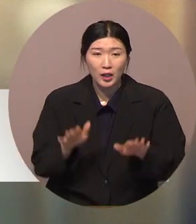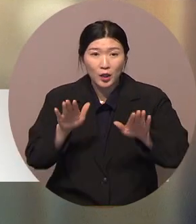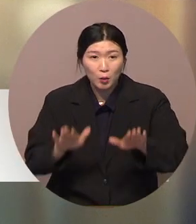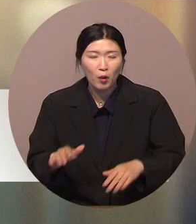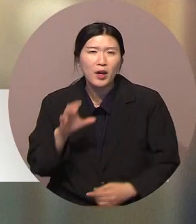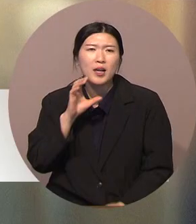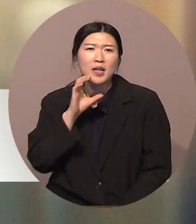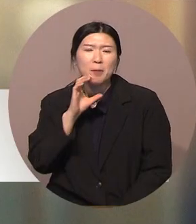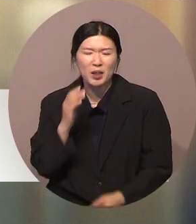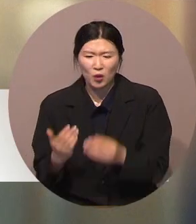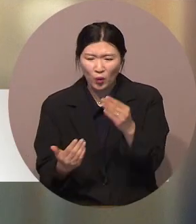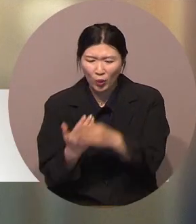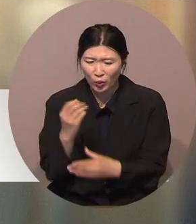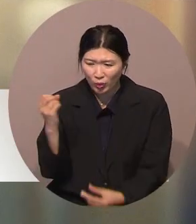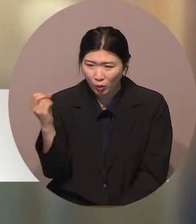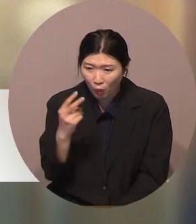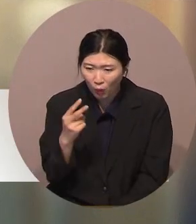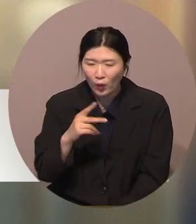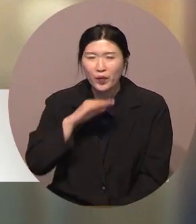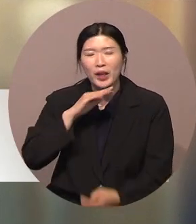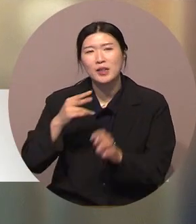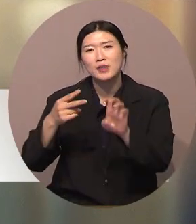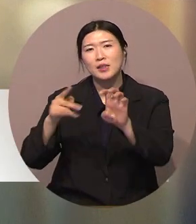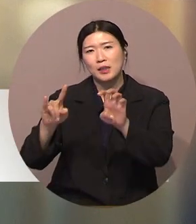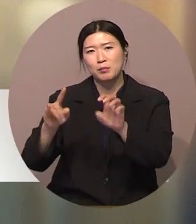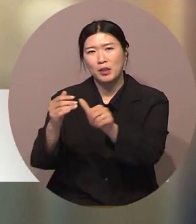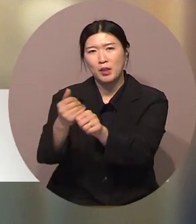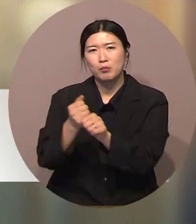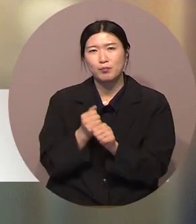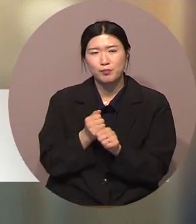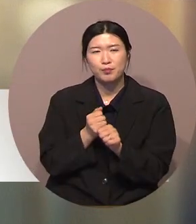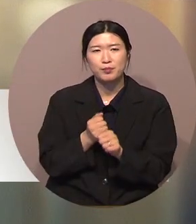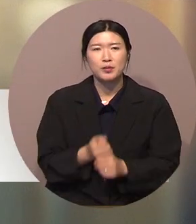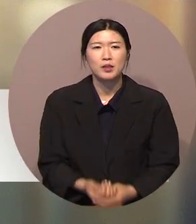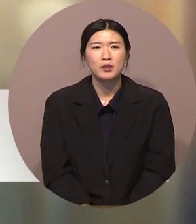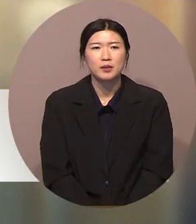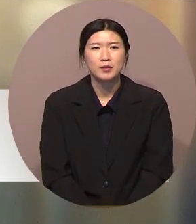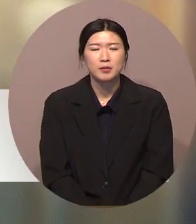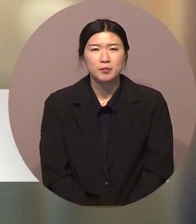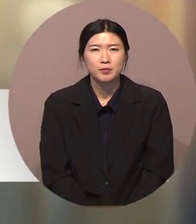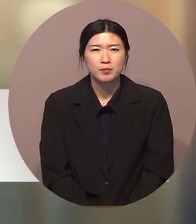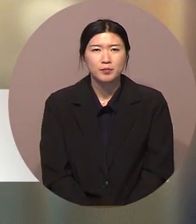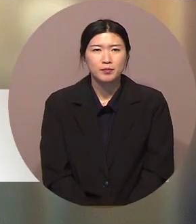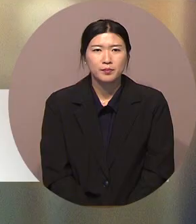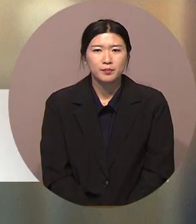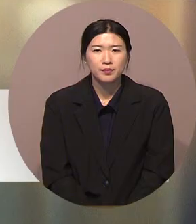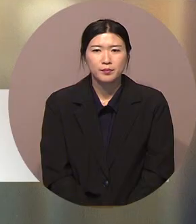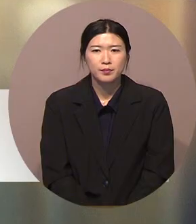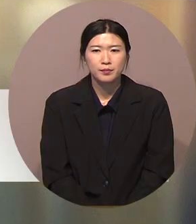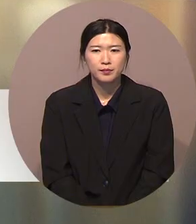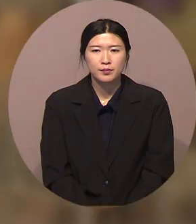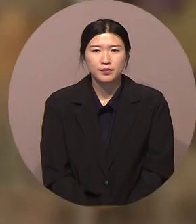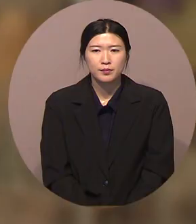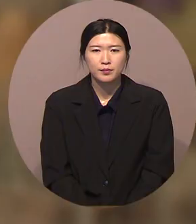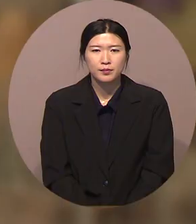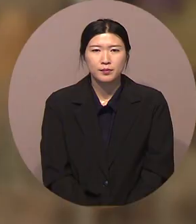카페에서 불법 촬영을 시도한 40대 남성이 붙잡혔습니다 윤소영 기자가 단독 주재했습니다